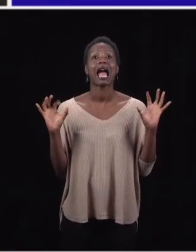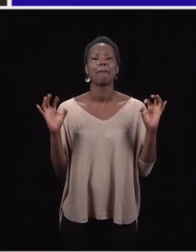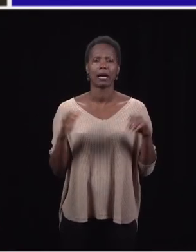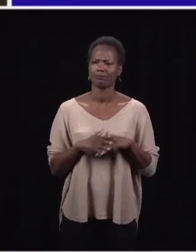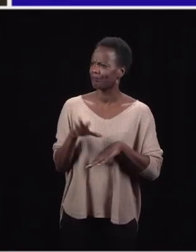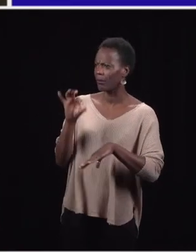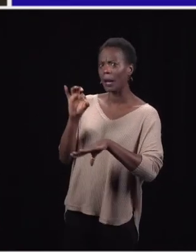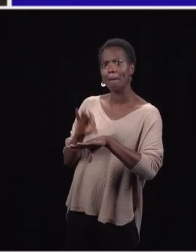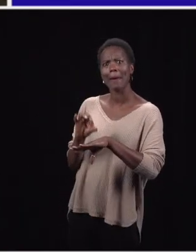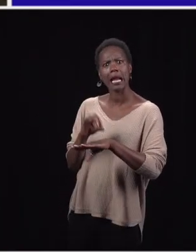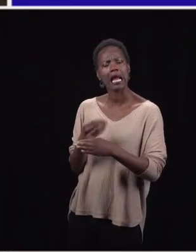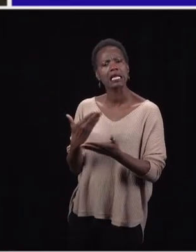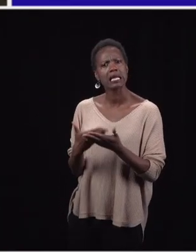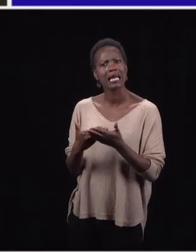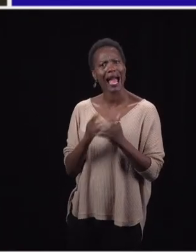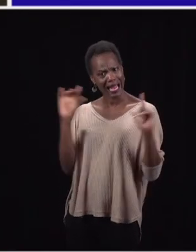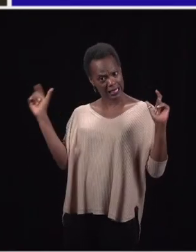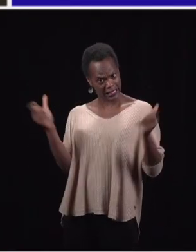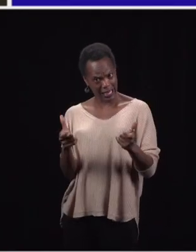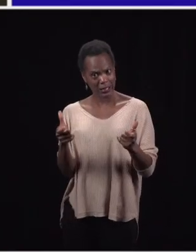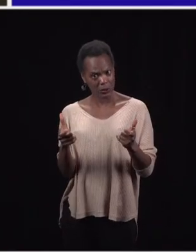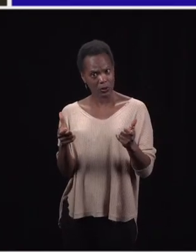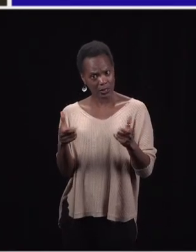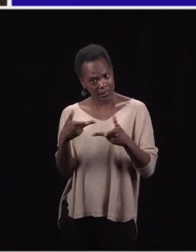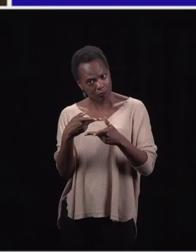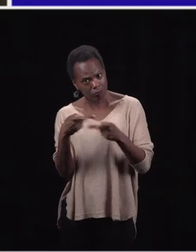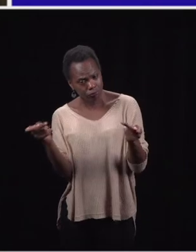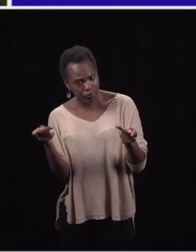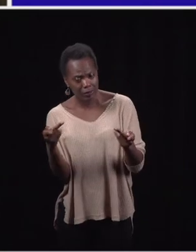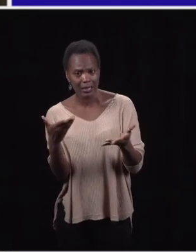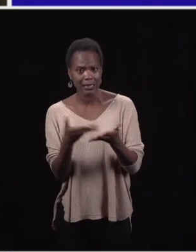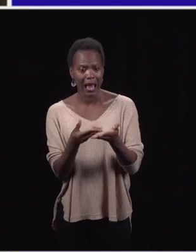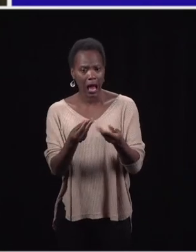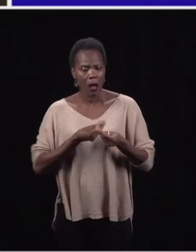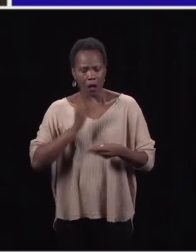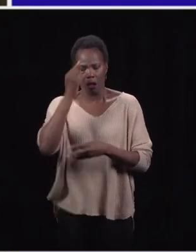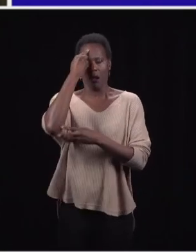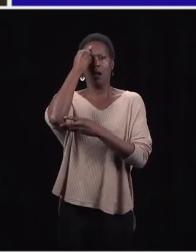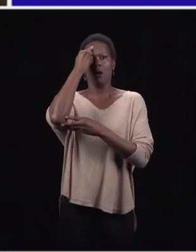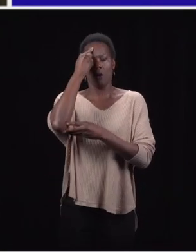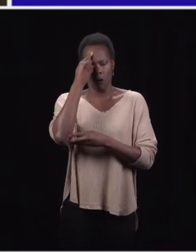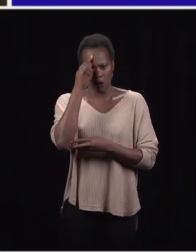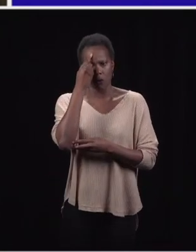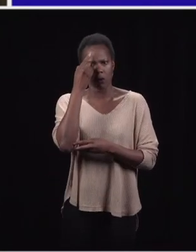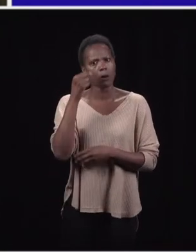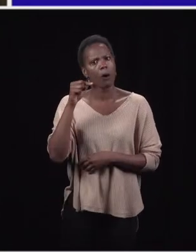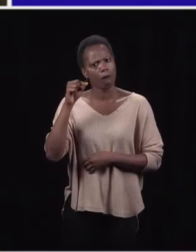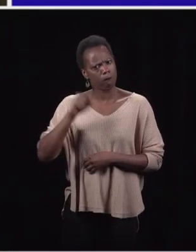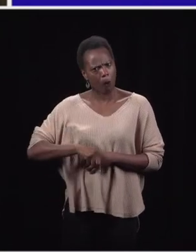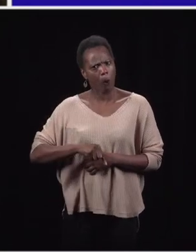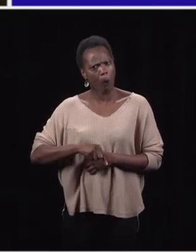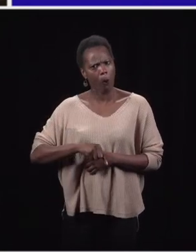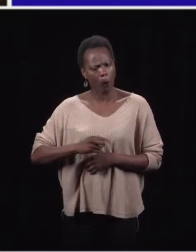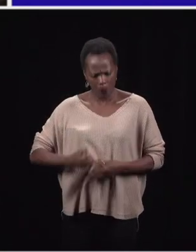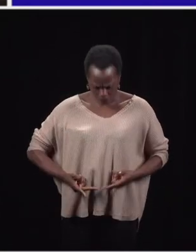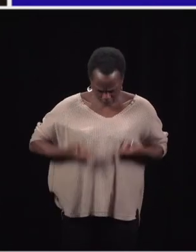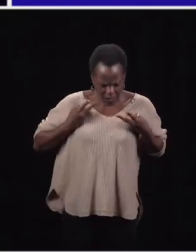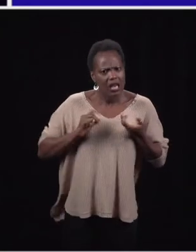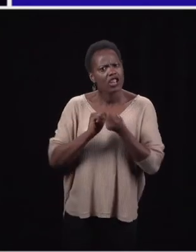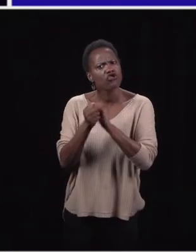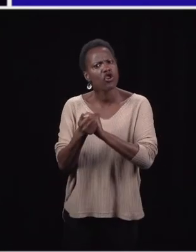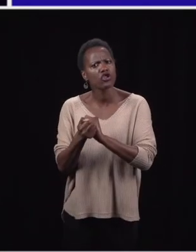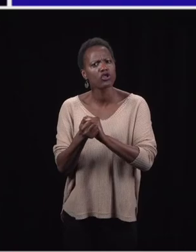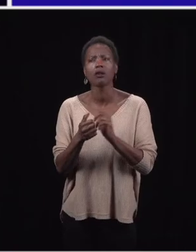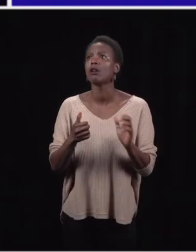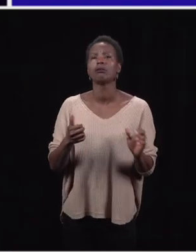justement et ce diagnostic qui a été posé il vous font prendre conscience en quelque sorte qu'il faut changer les choses dans votre vie alors